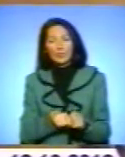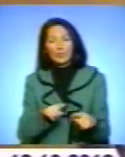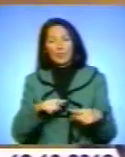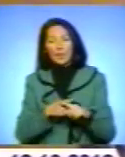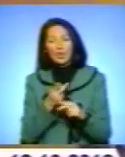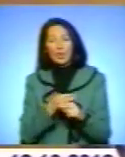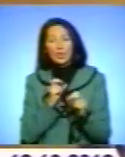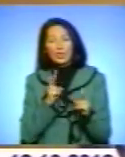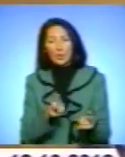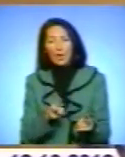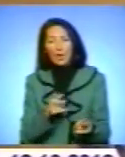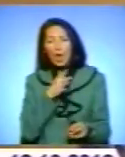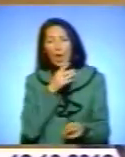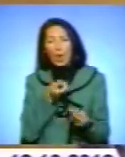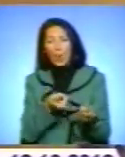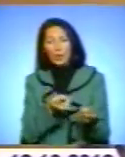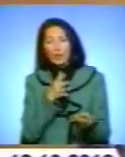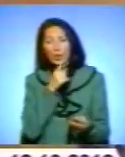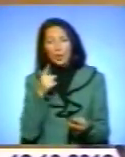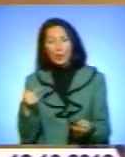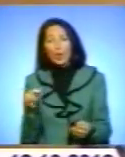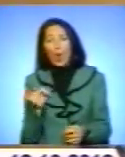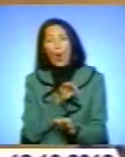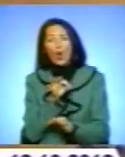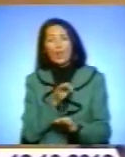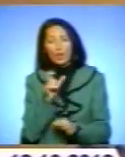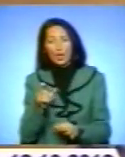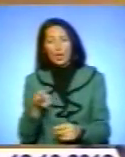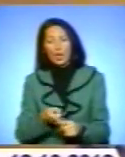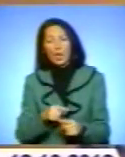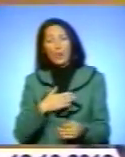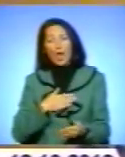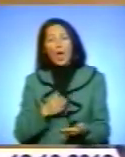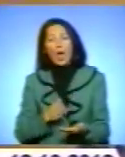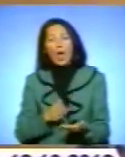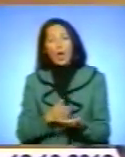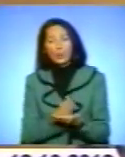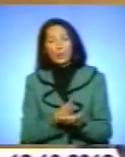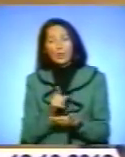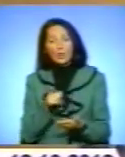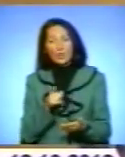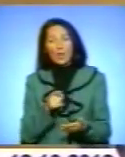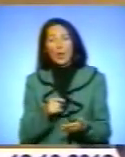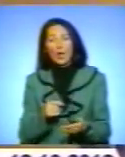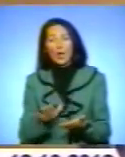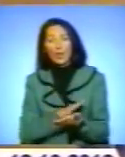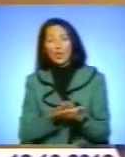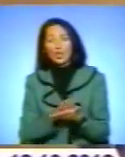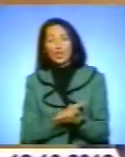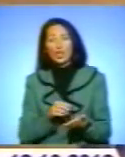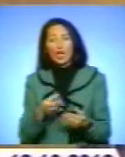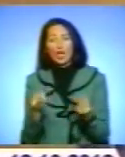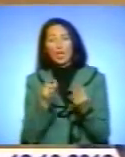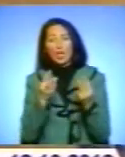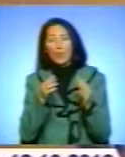техніку безпеки опалювального сезону одиноких, яких ми обслуговуємо. Чи в них прочищені димоходи? Чи в них